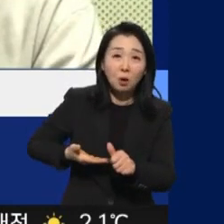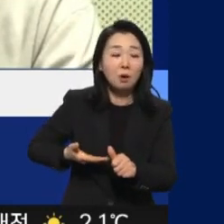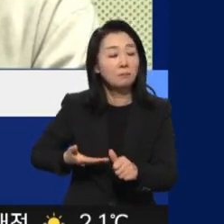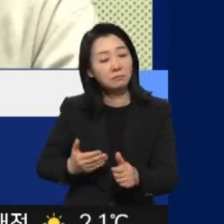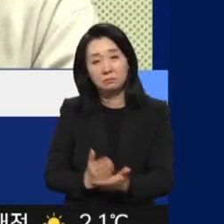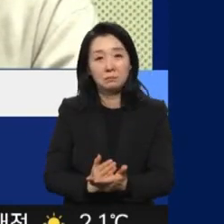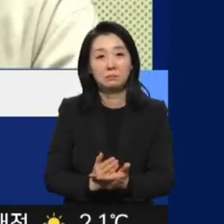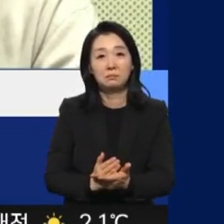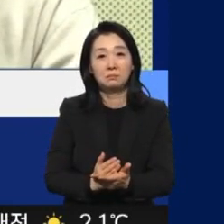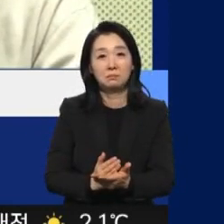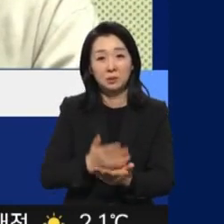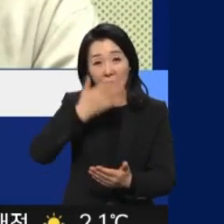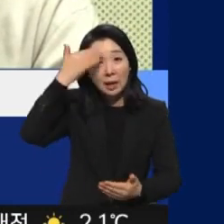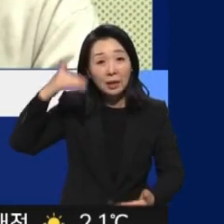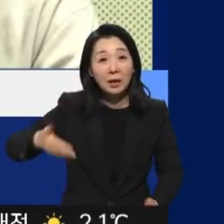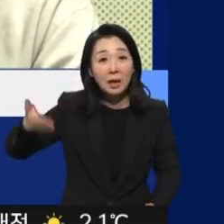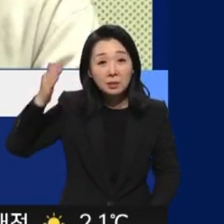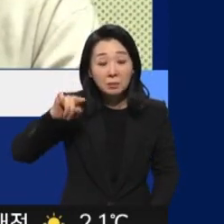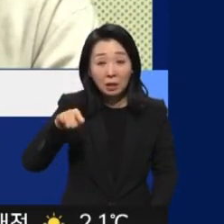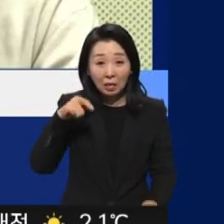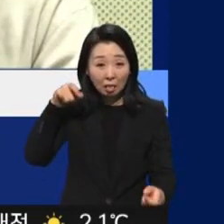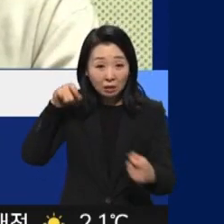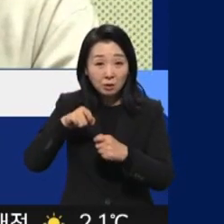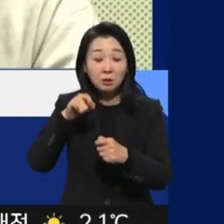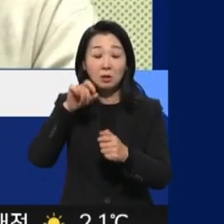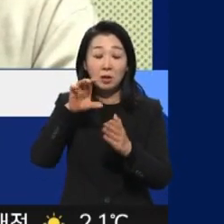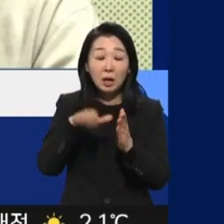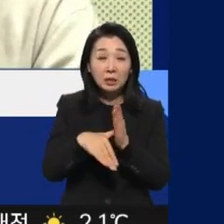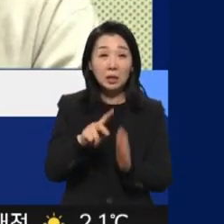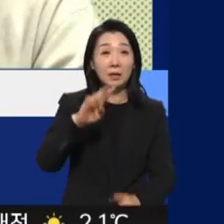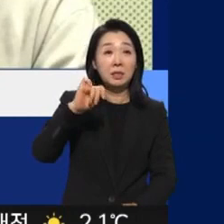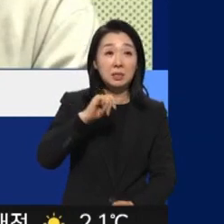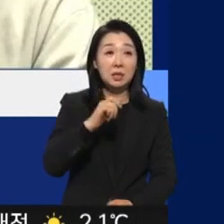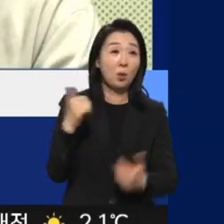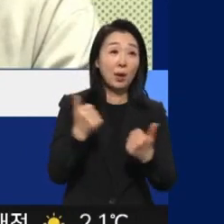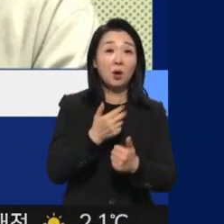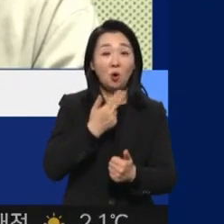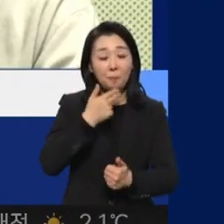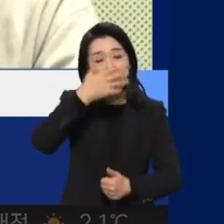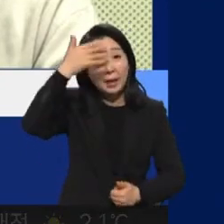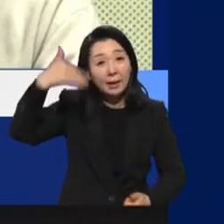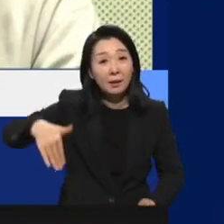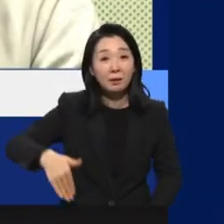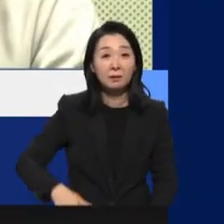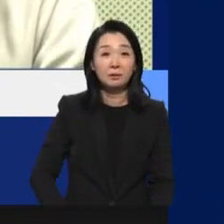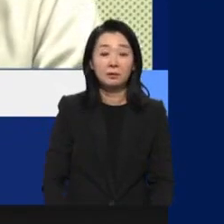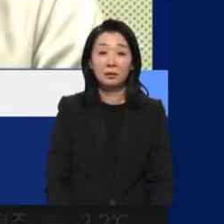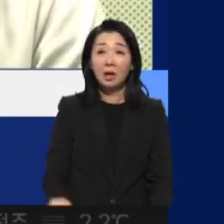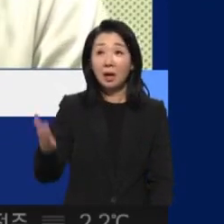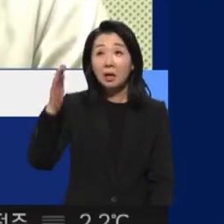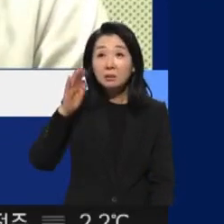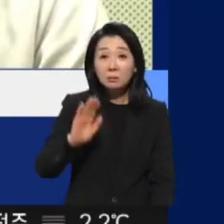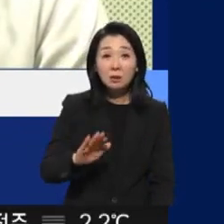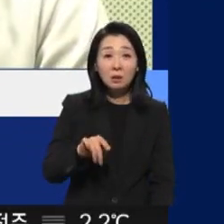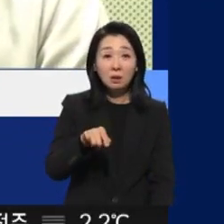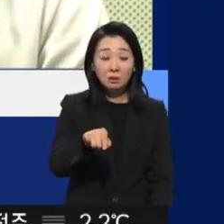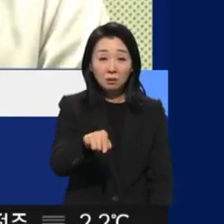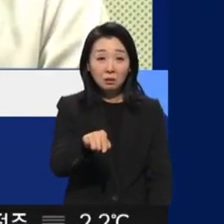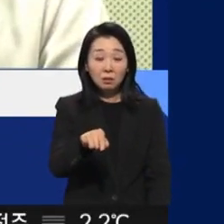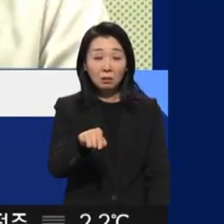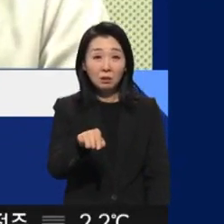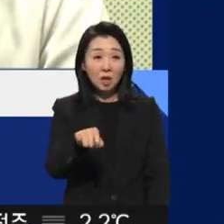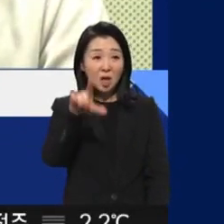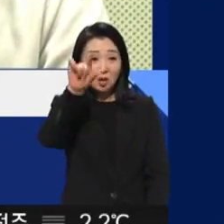방향으로 가지 않는 것은 다행입니다. 네네. 그렇게 접근했더라면 NSC 안 하는 게 오히려 맞다고 봐요 저는. 네네. 그러나 실제로 이걸 엄청난